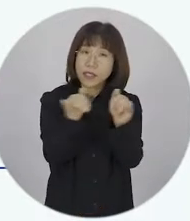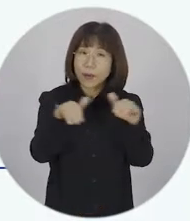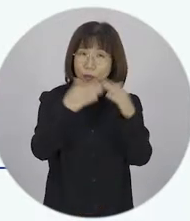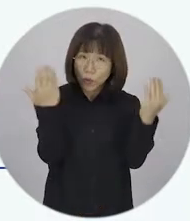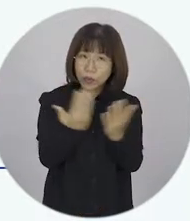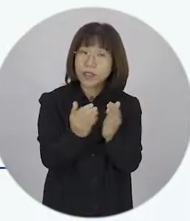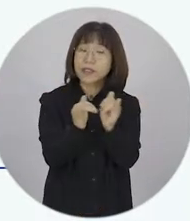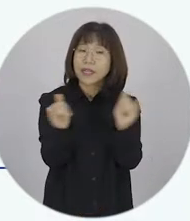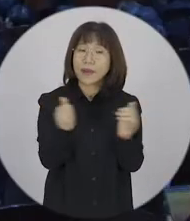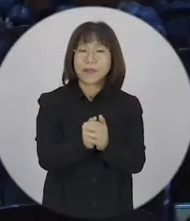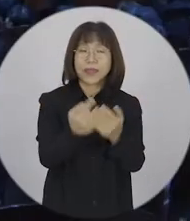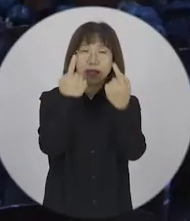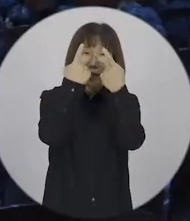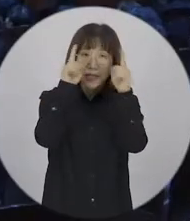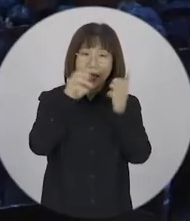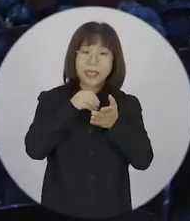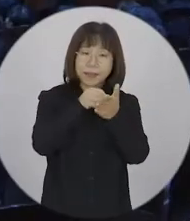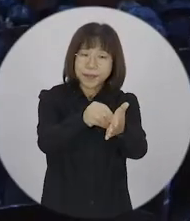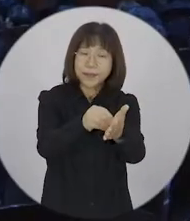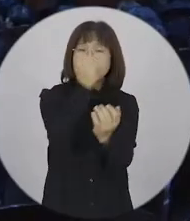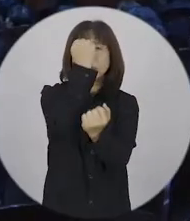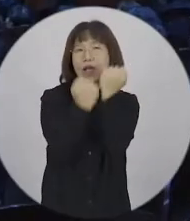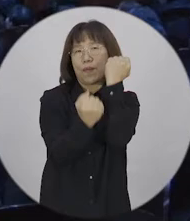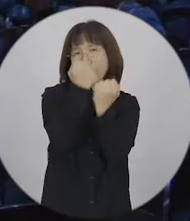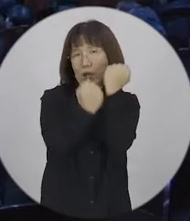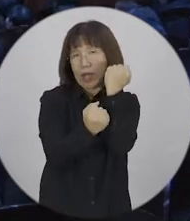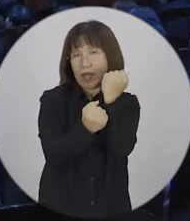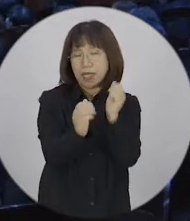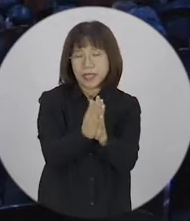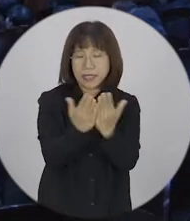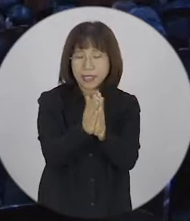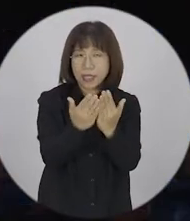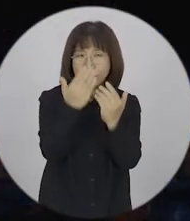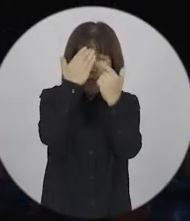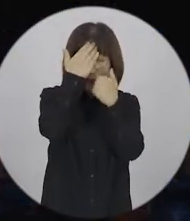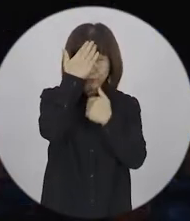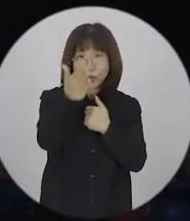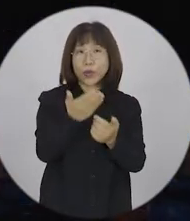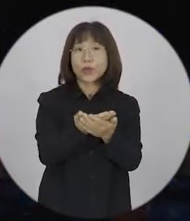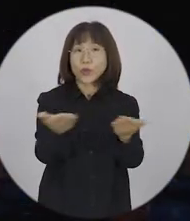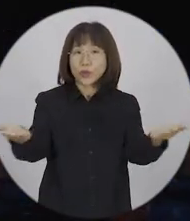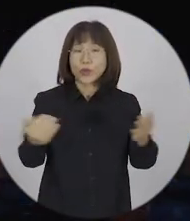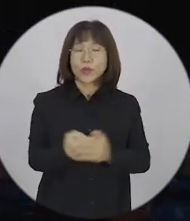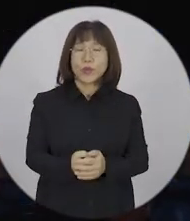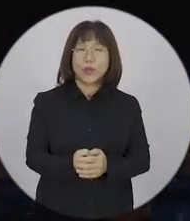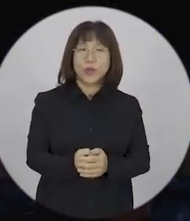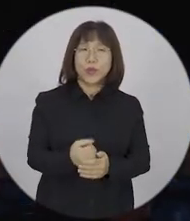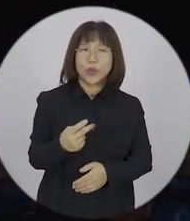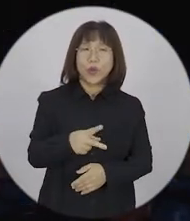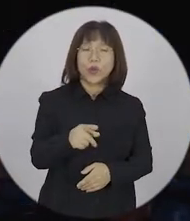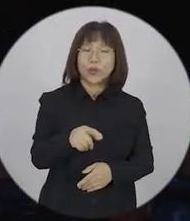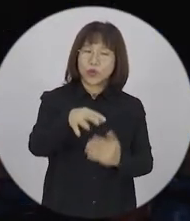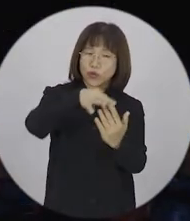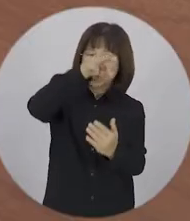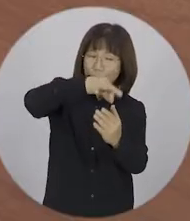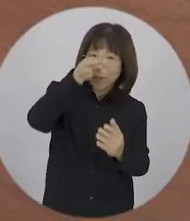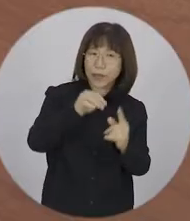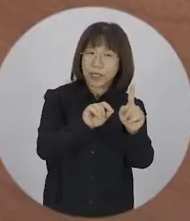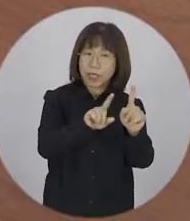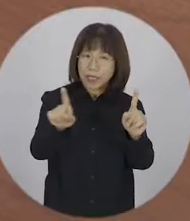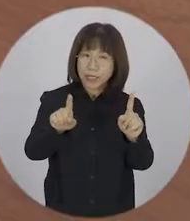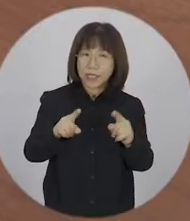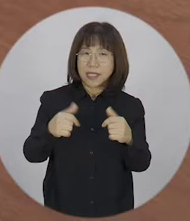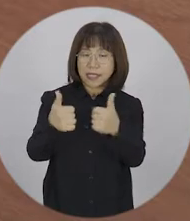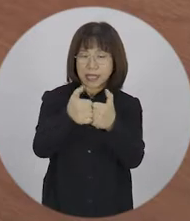됩니다. 한편 현장 참가자 전원에게는 대입 설명의 핵심 자료집이 무료로 증정되며 추첨을